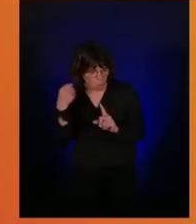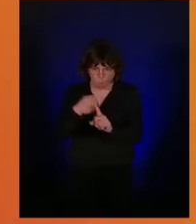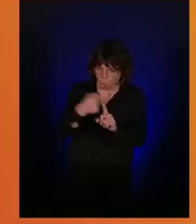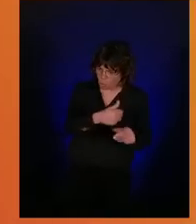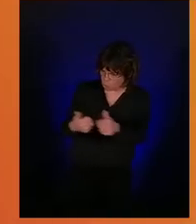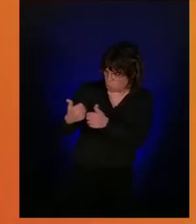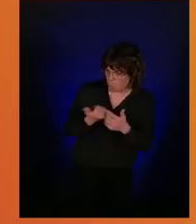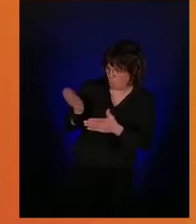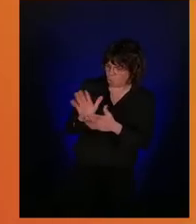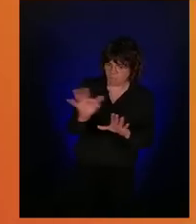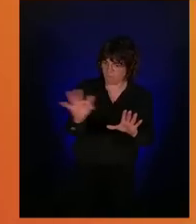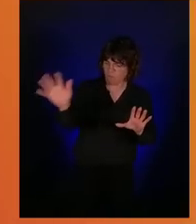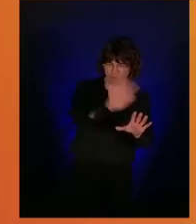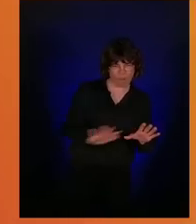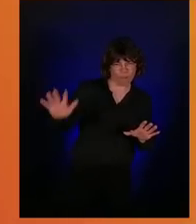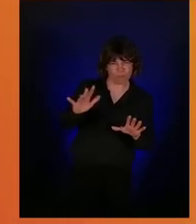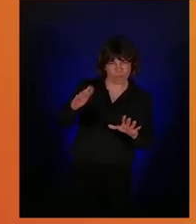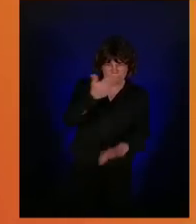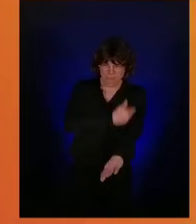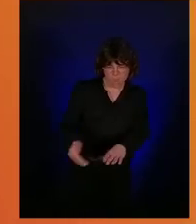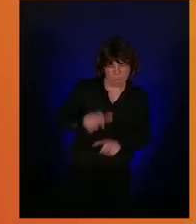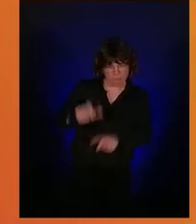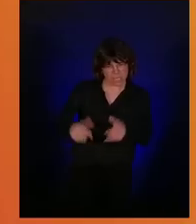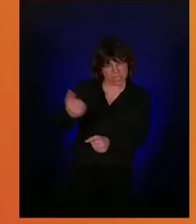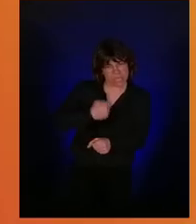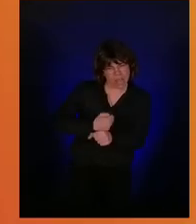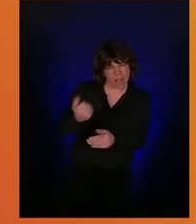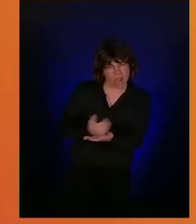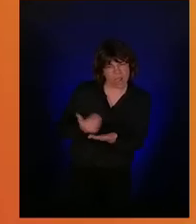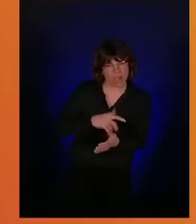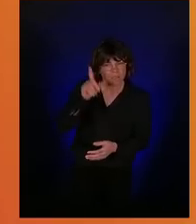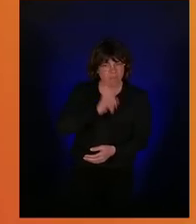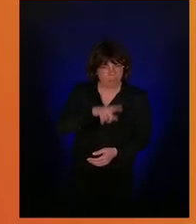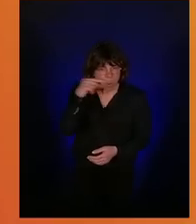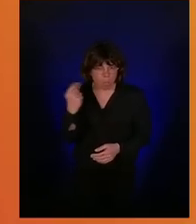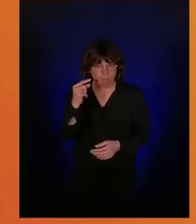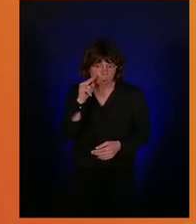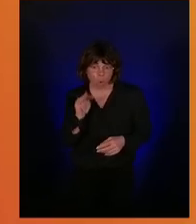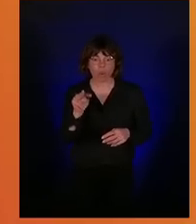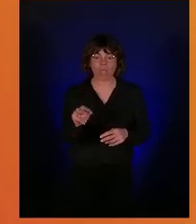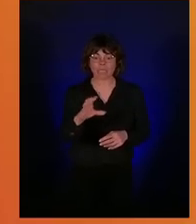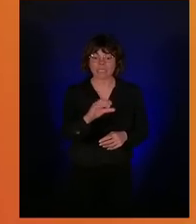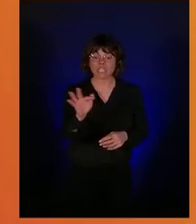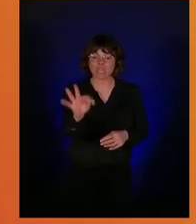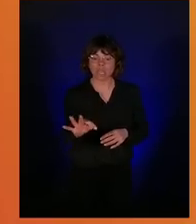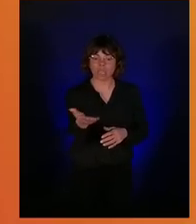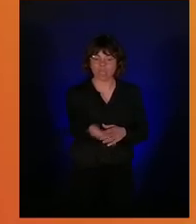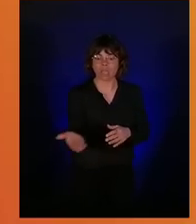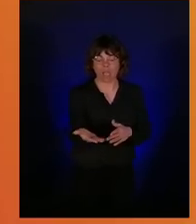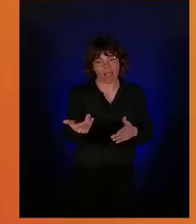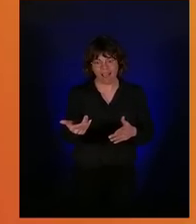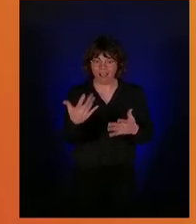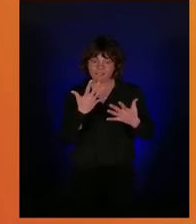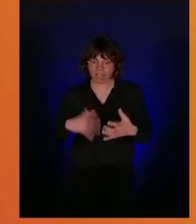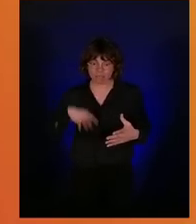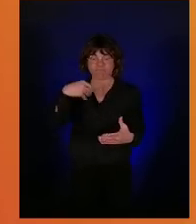toute la France, tous ces millions de salariés, de travailleurs, travailleuses, regardent la CGT et décide de nous